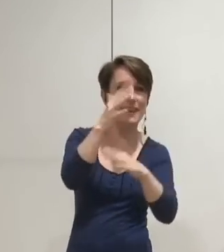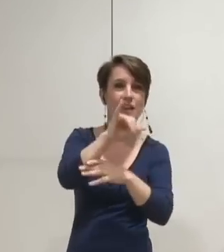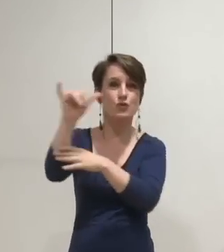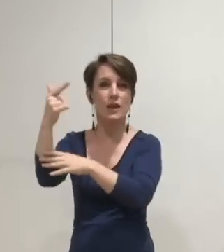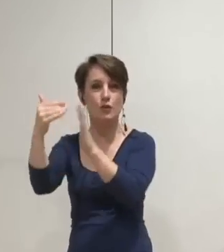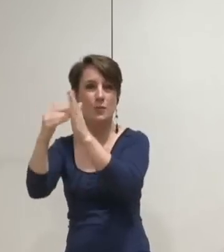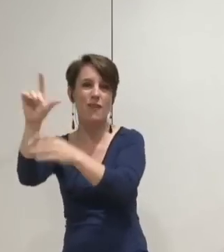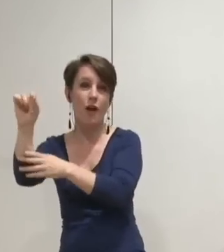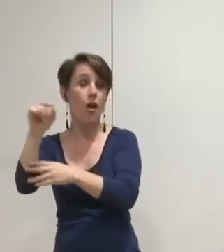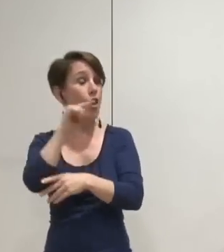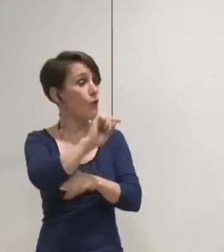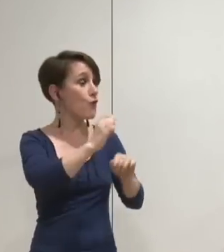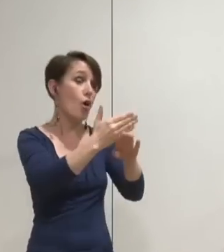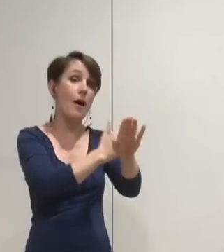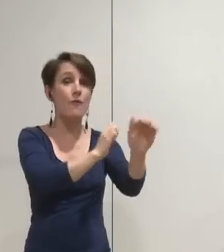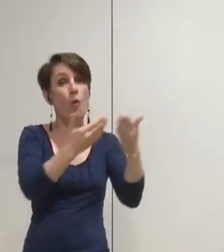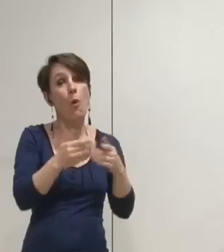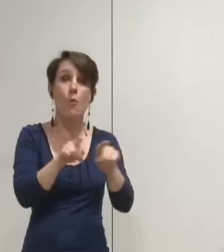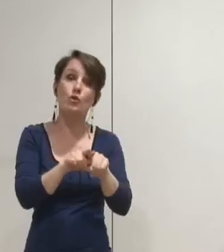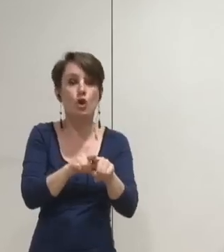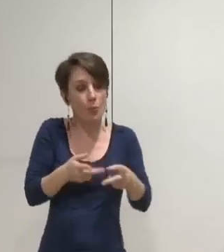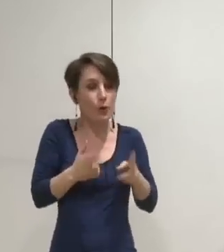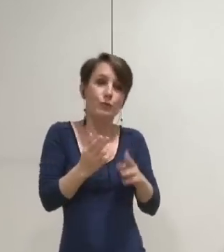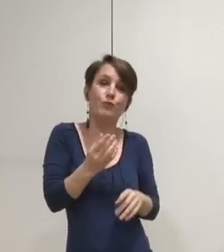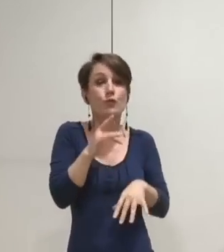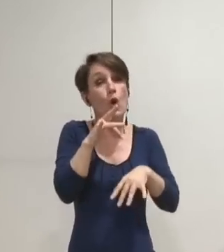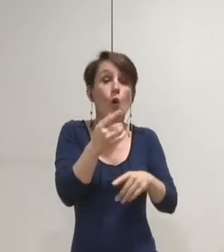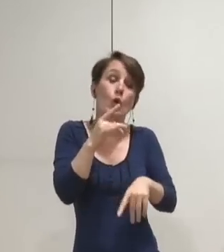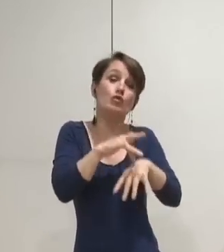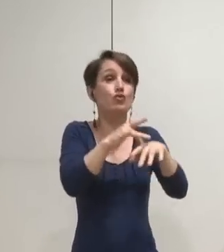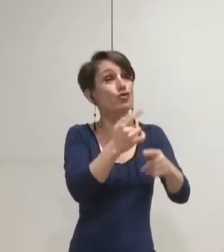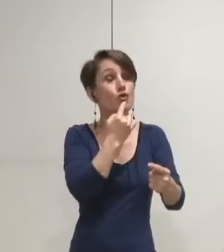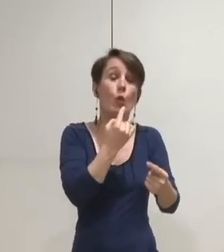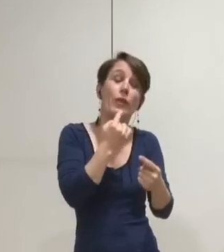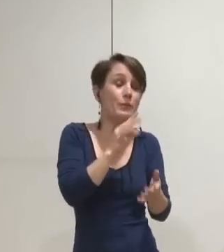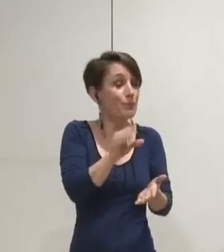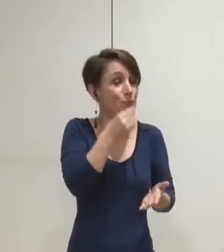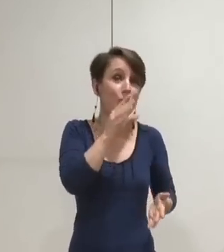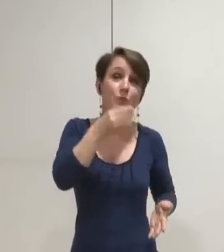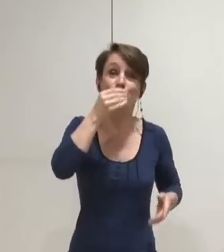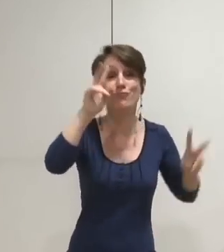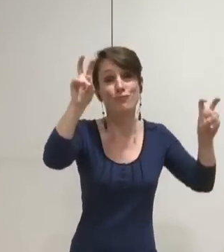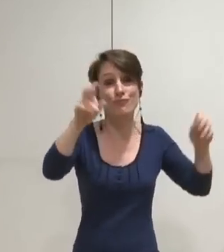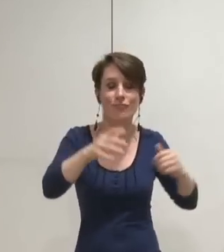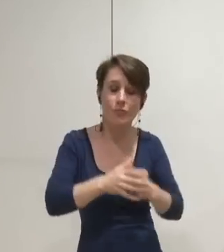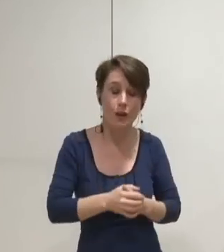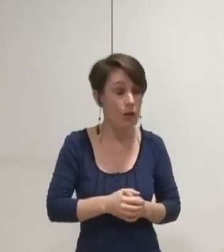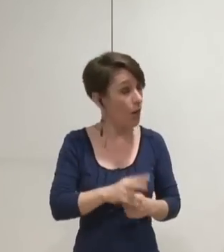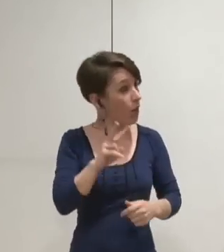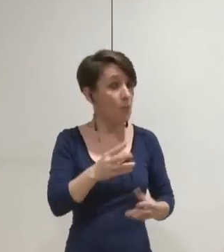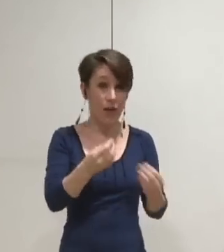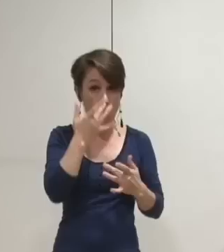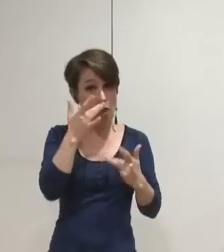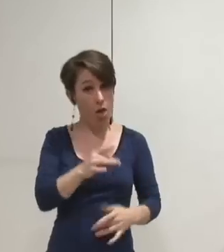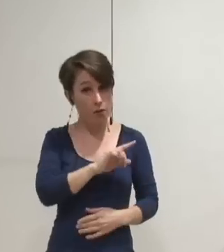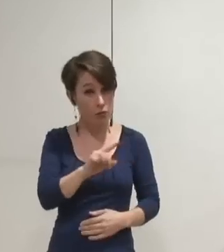petit hors d'œuvre et je vous cache pas qu'on est pas déçu vous allez faire parti iciper la ville à 57 actions pour un montant global